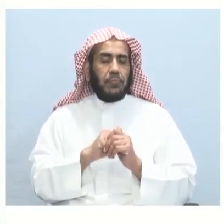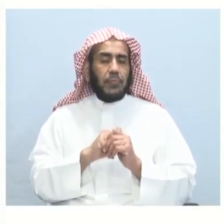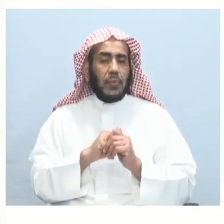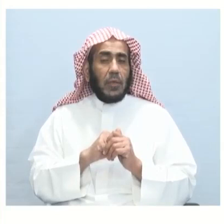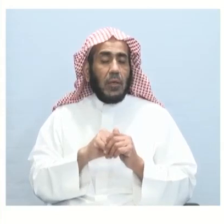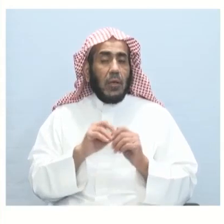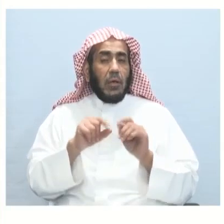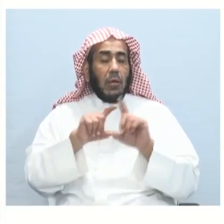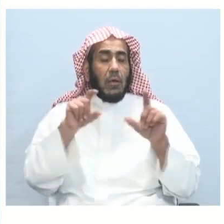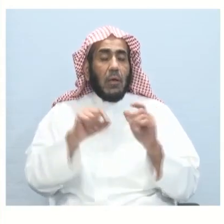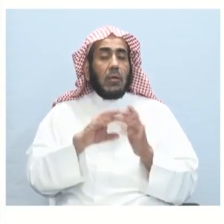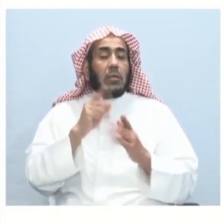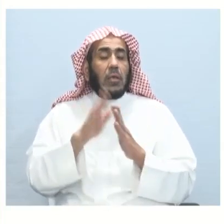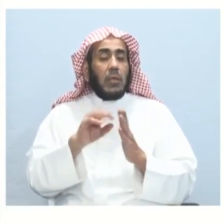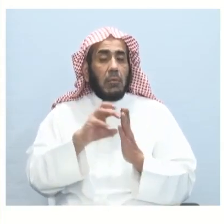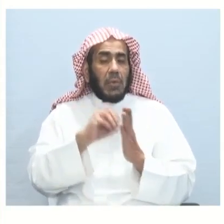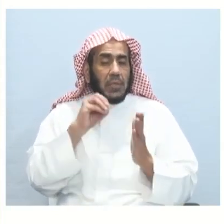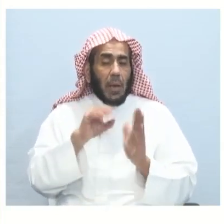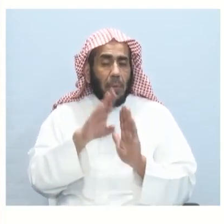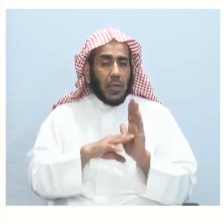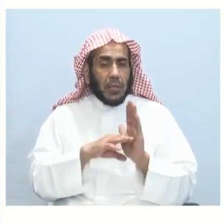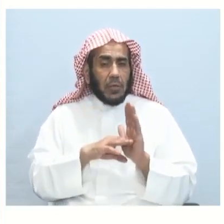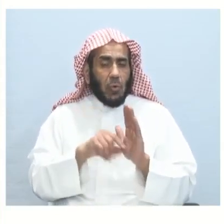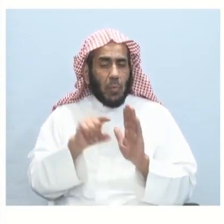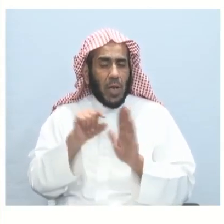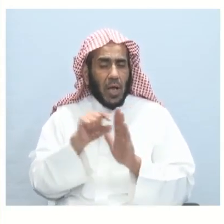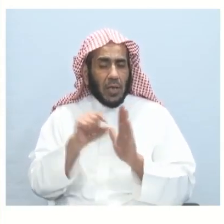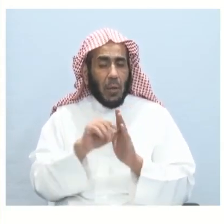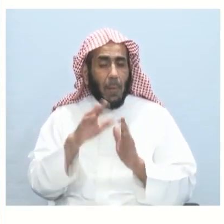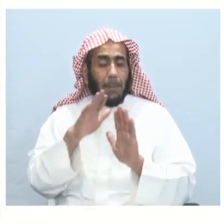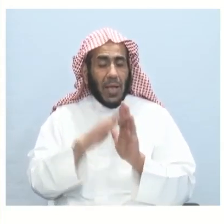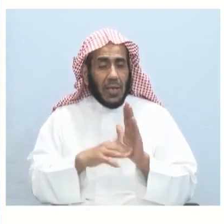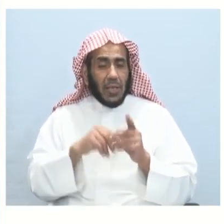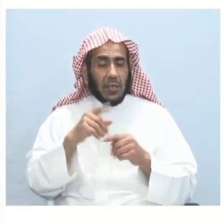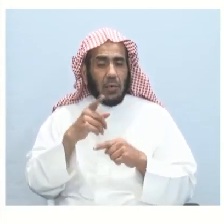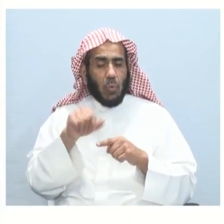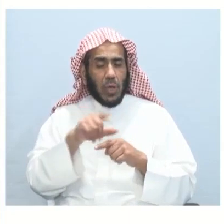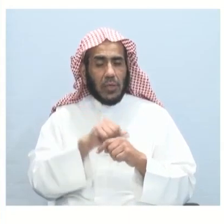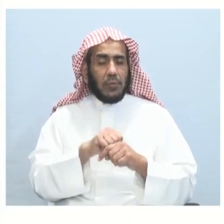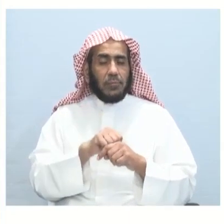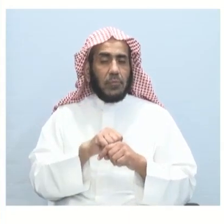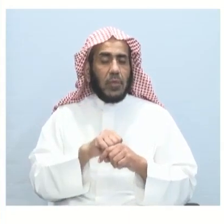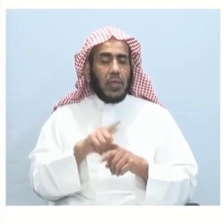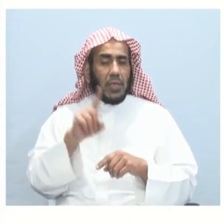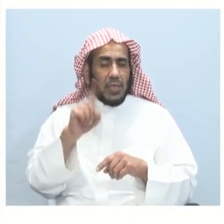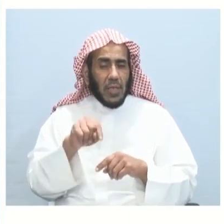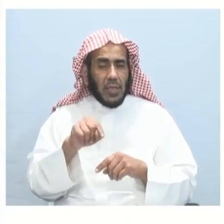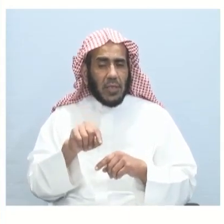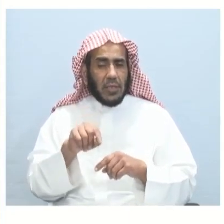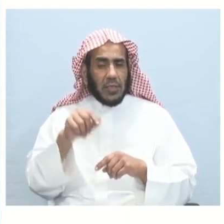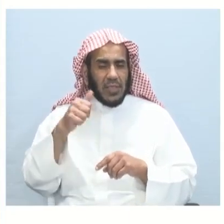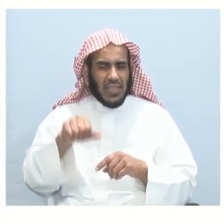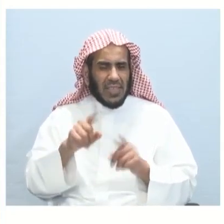من نافذه تحديد مصدر البيانات ومن حق النطاق بيانات المخطط نضغط على زر